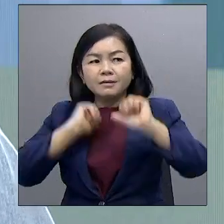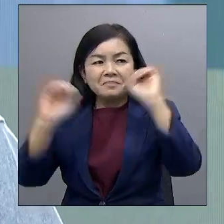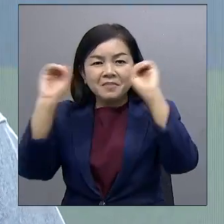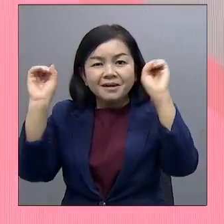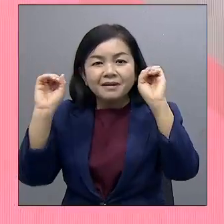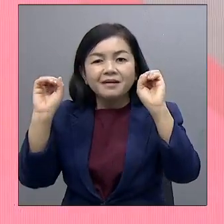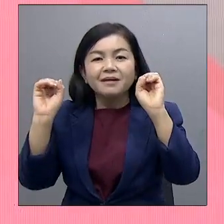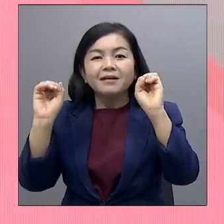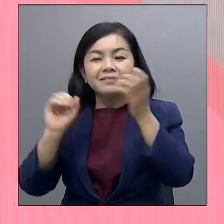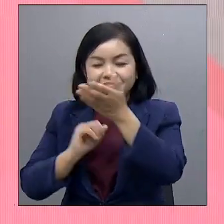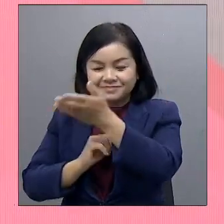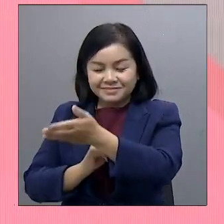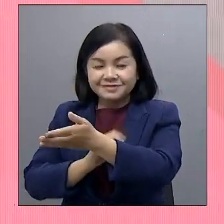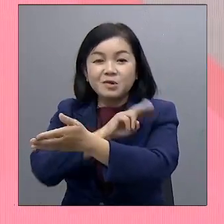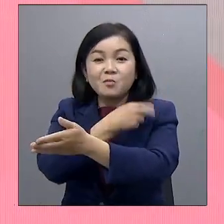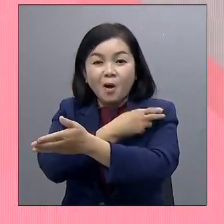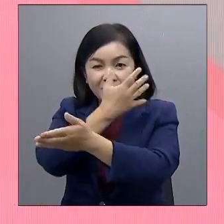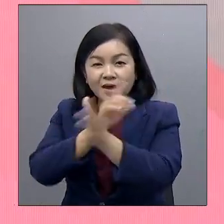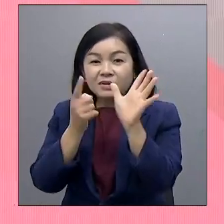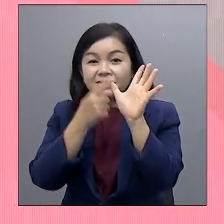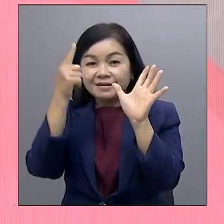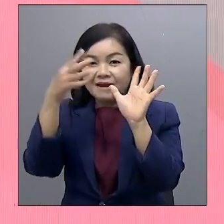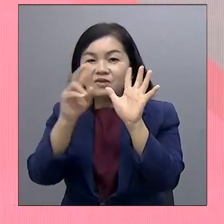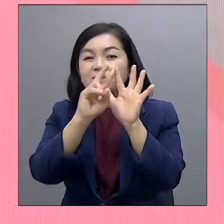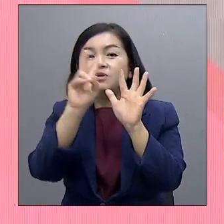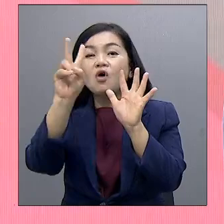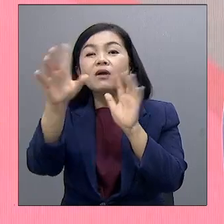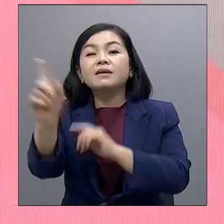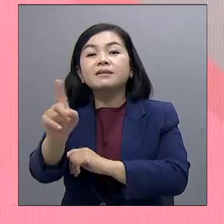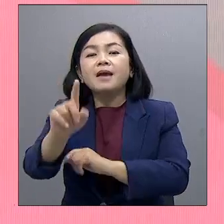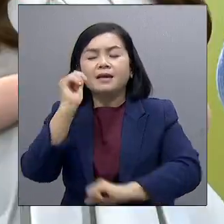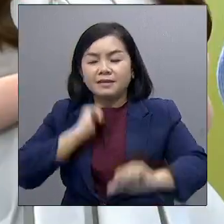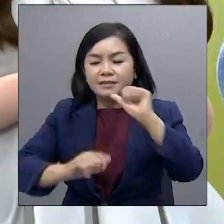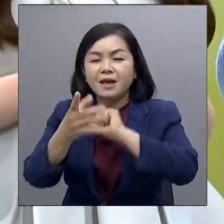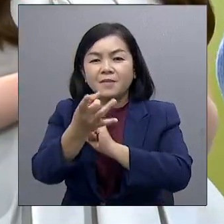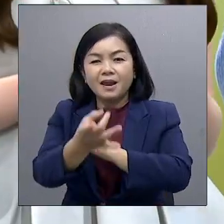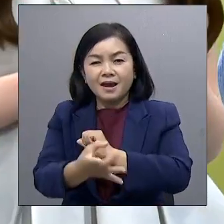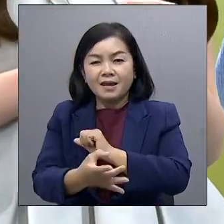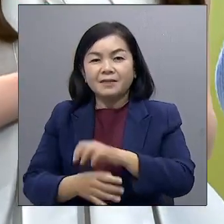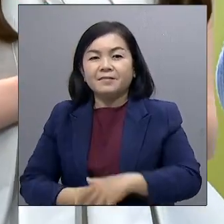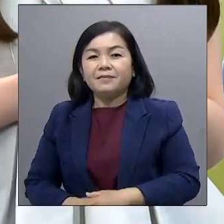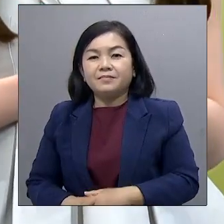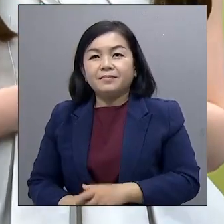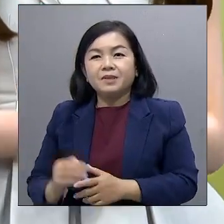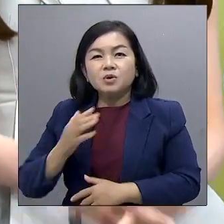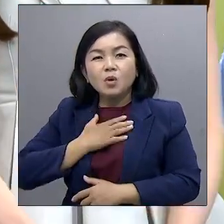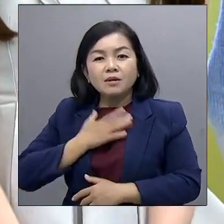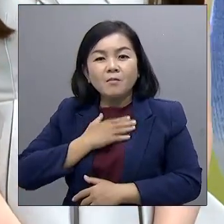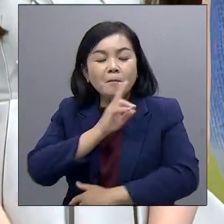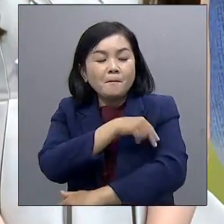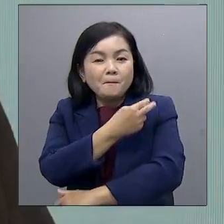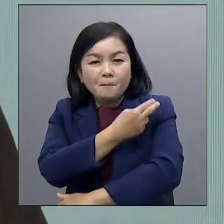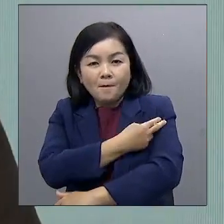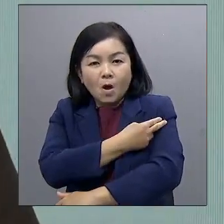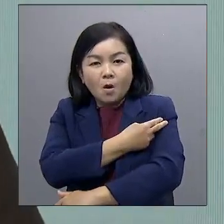อ่ะนะอ่ะคุณหมอท่านแรกผ่านไปคุณหมอให้2คาแรคเตอร์ในเรื่องเป็นยังไงครับหมอเอมมี่หมอค่ะหมอเอมมี่ก็คือเป็นหมอ